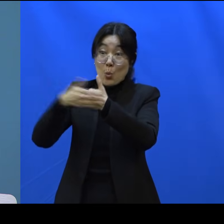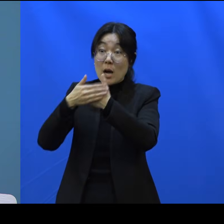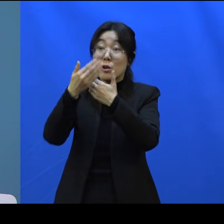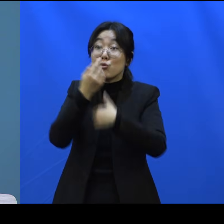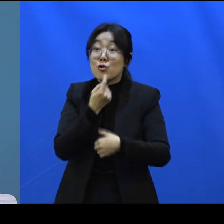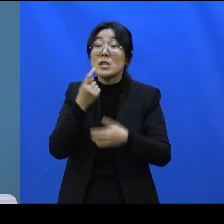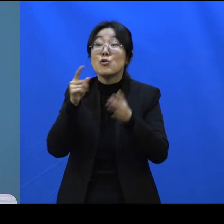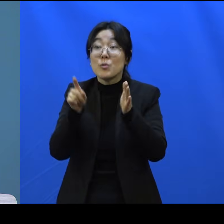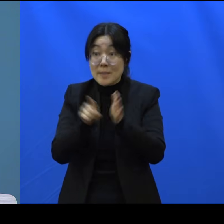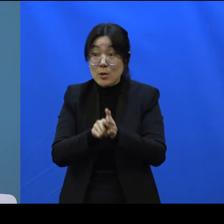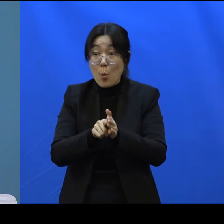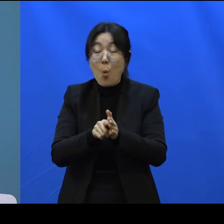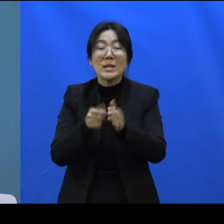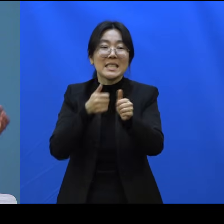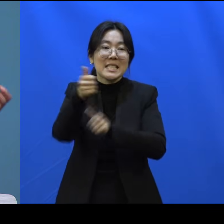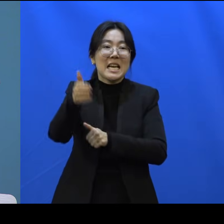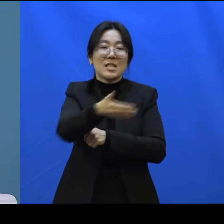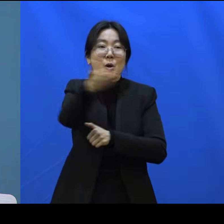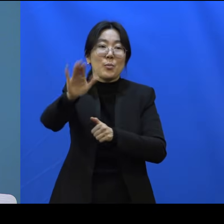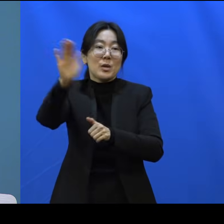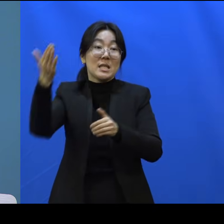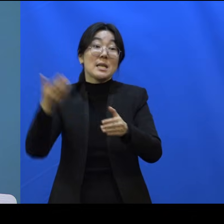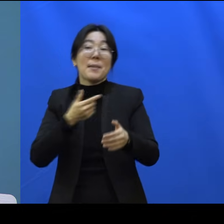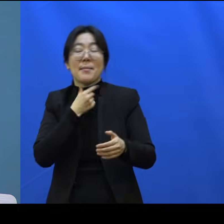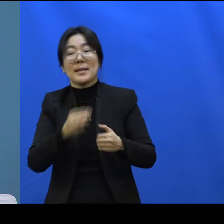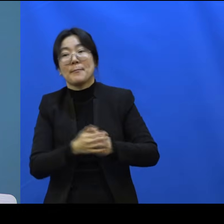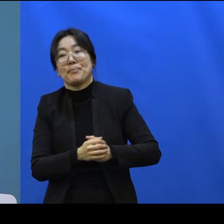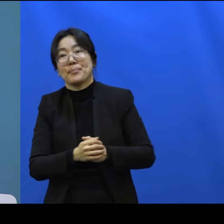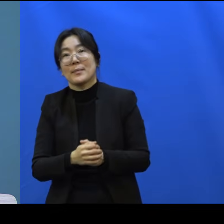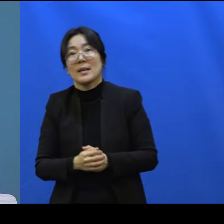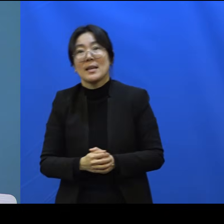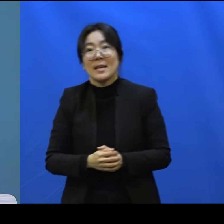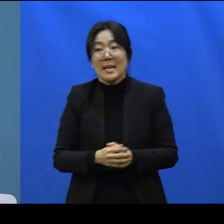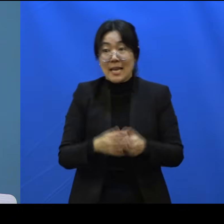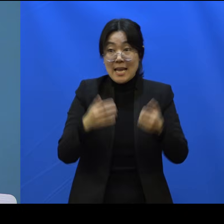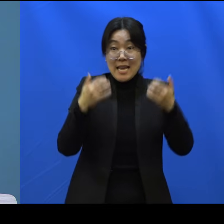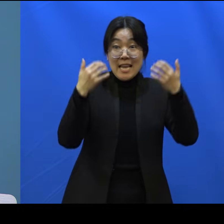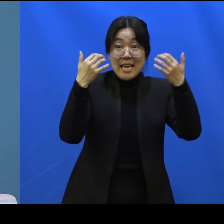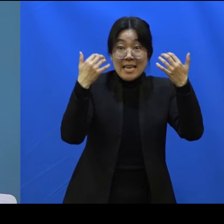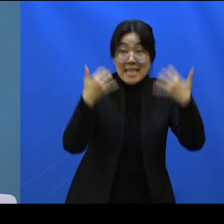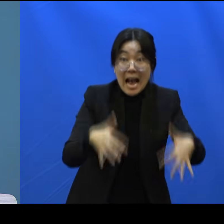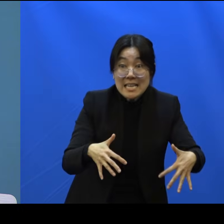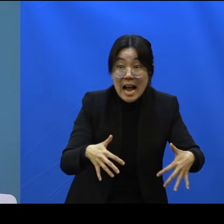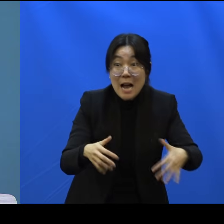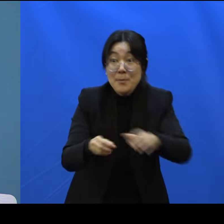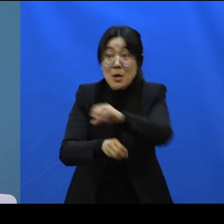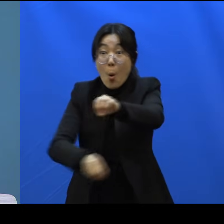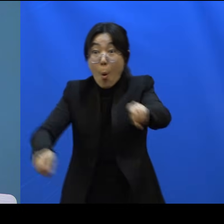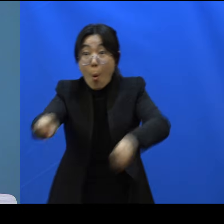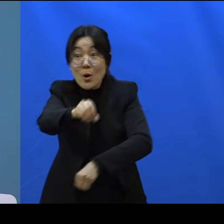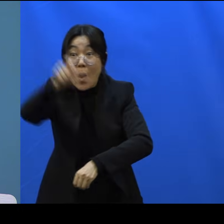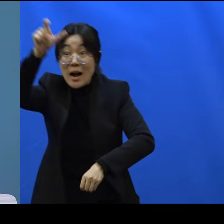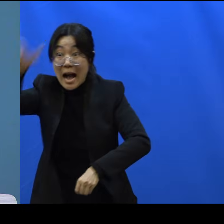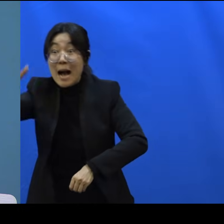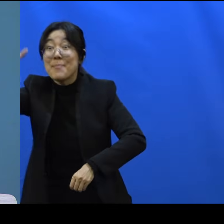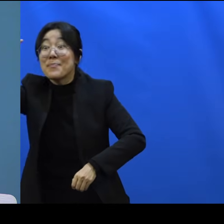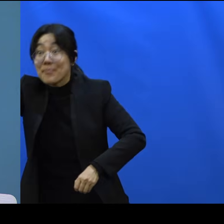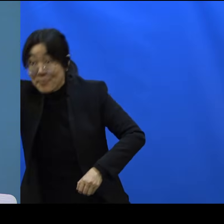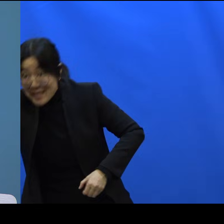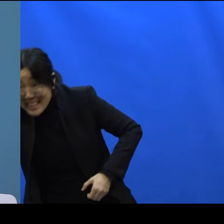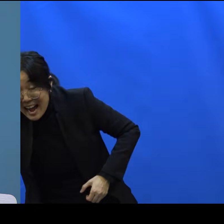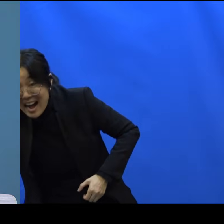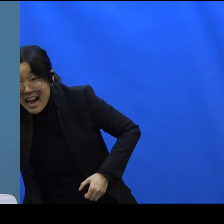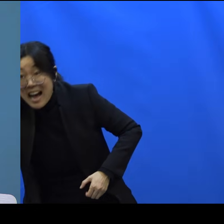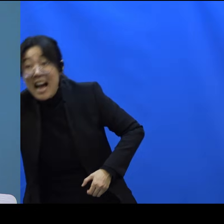되시기를 축원합니다. 약함과 능력의 연결, 그죠? 약함과 능력의 연결,